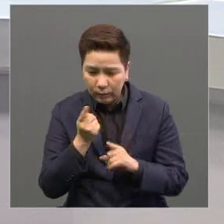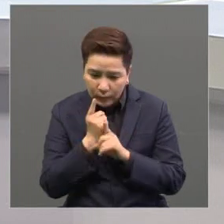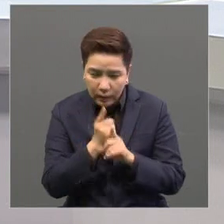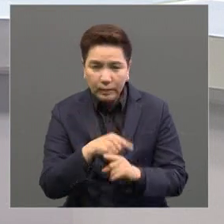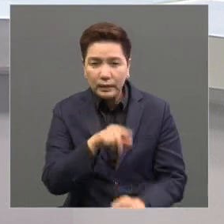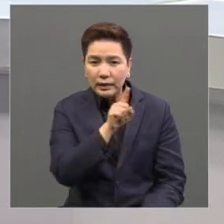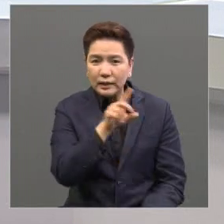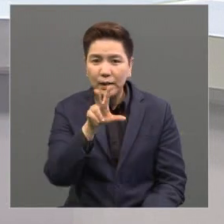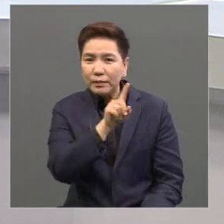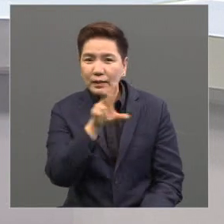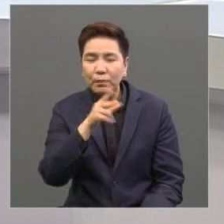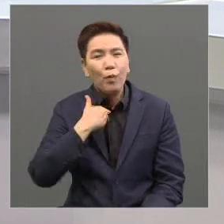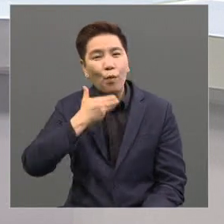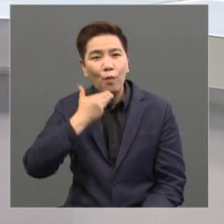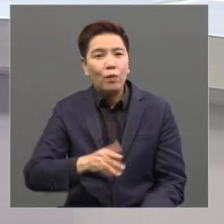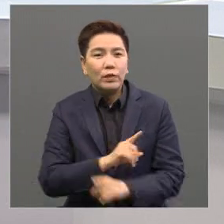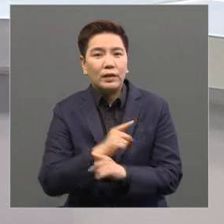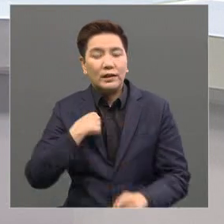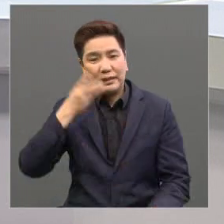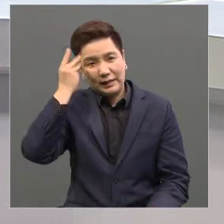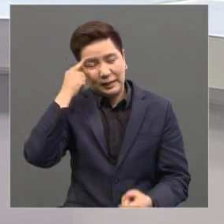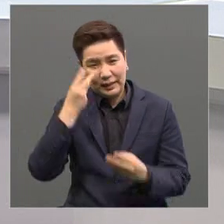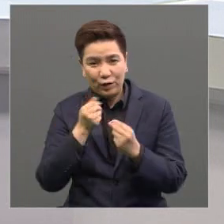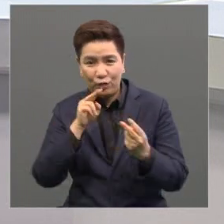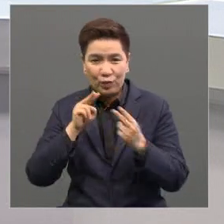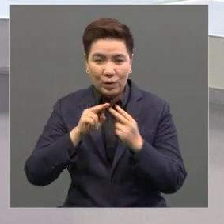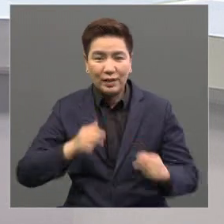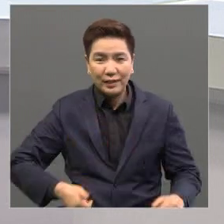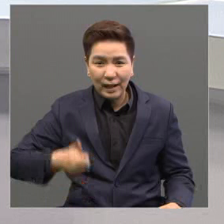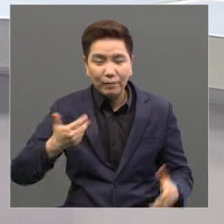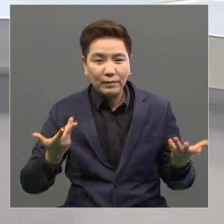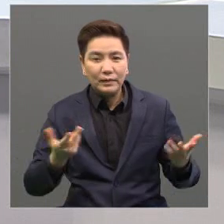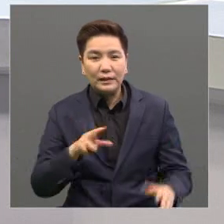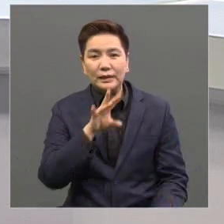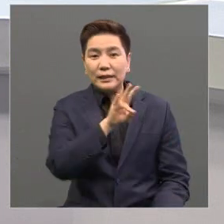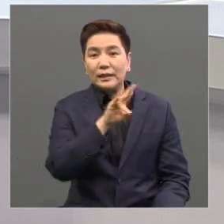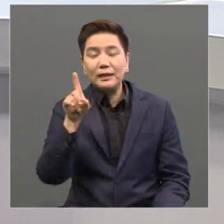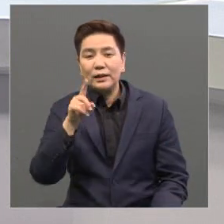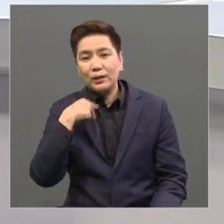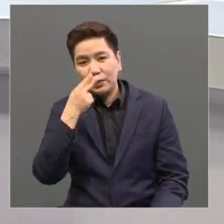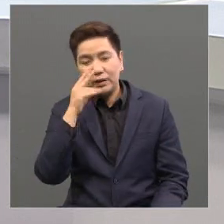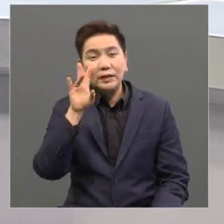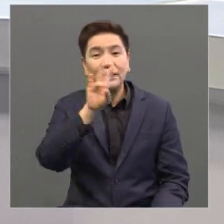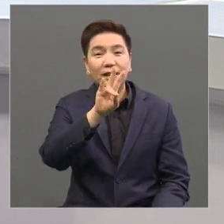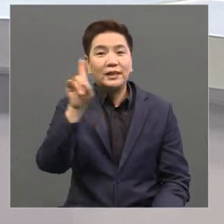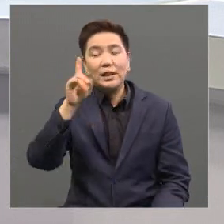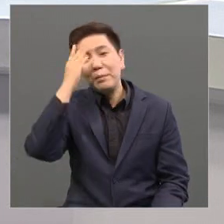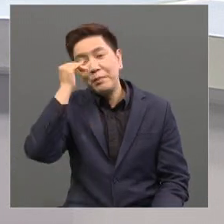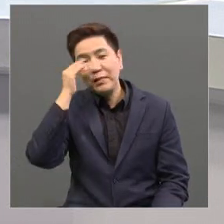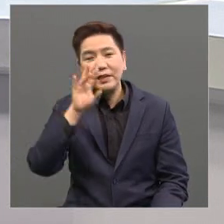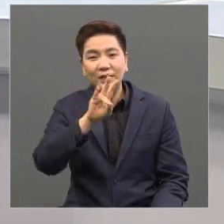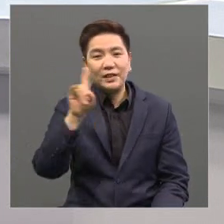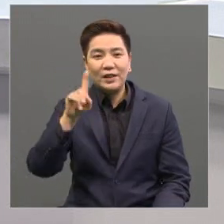ตาม 1-3มานานพอสมควรแล้วนะคะดิฉันก็คิดว่าไอ้เลข 2ตัวมันน่าจะใช่เอ๊ะแต่มันไม่ใช่ 71แล้วพอมาดู 71แล้วคุณผู้ชมทำไมรู้ไหมคะ